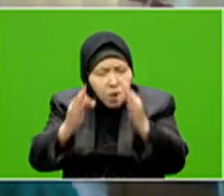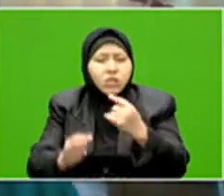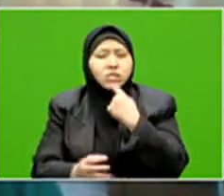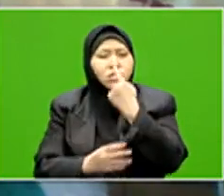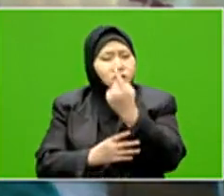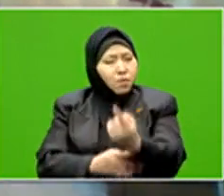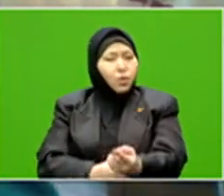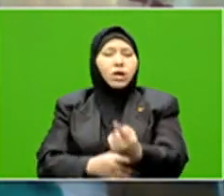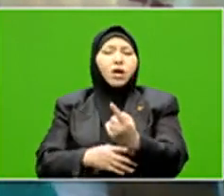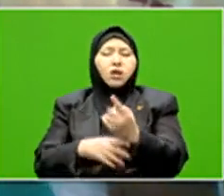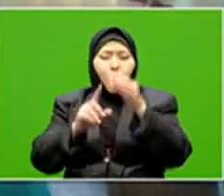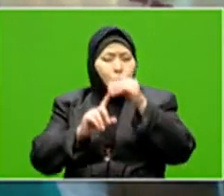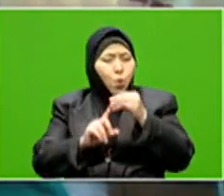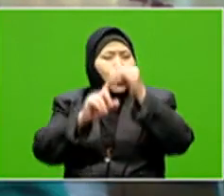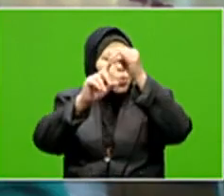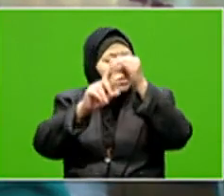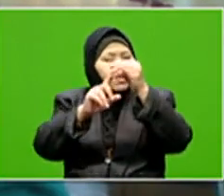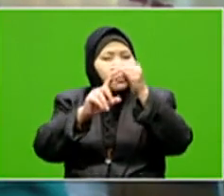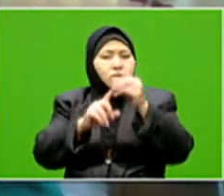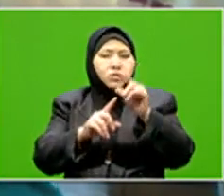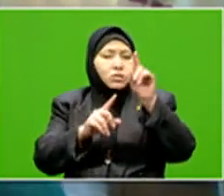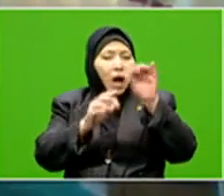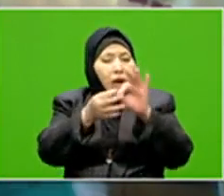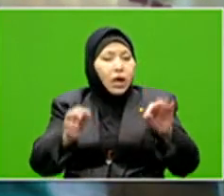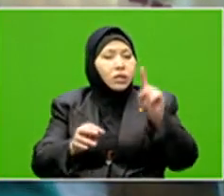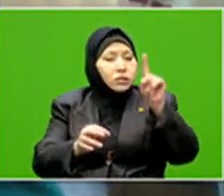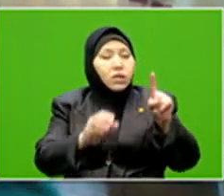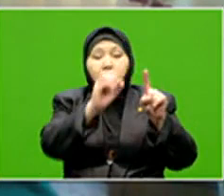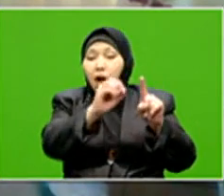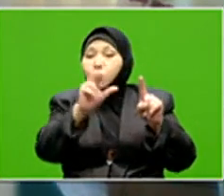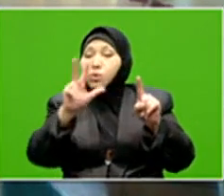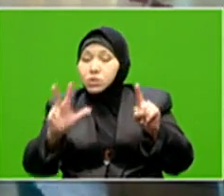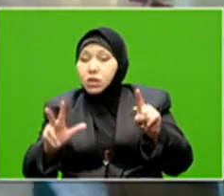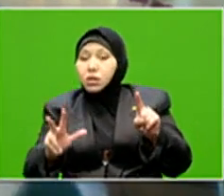Allah secara khusus. Cuba lihat ayat 103. Inilah kemuncaknya sebenarnya.